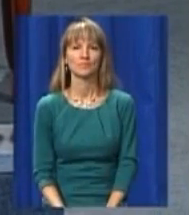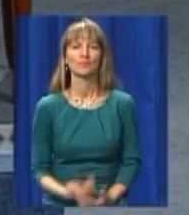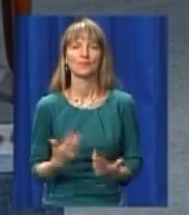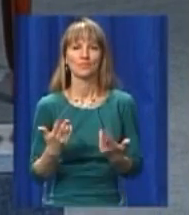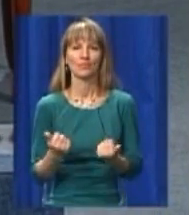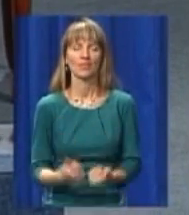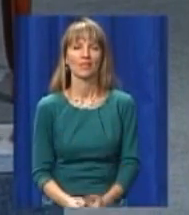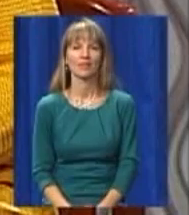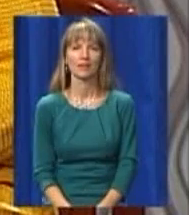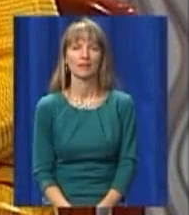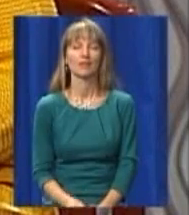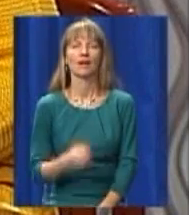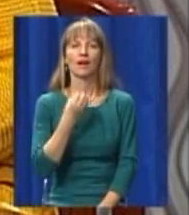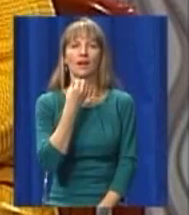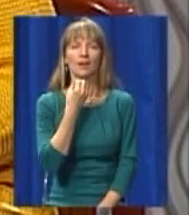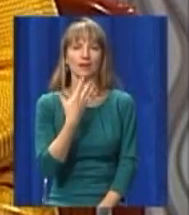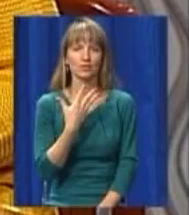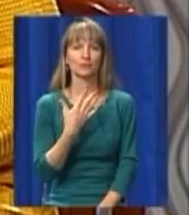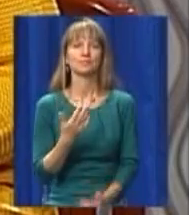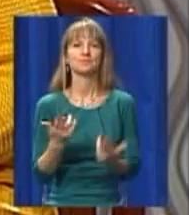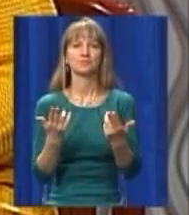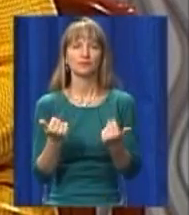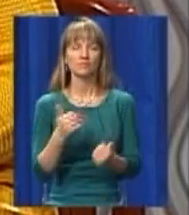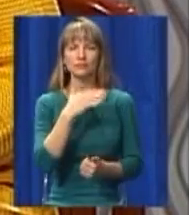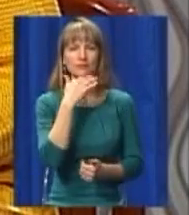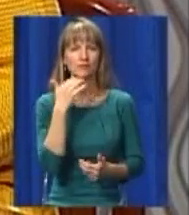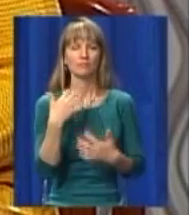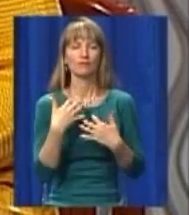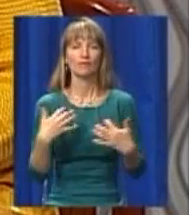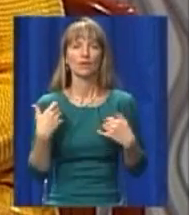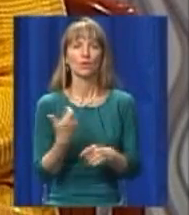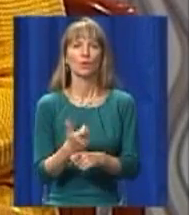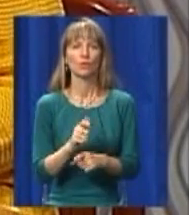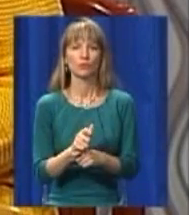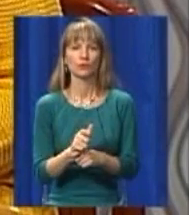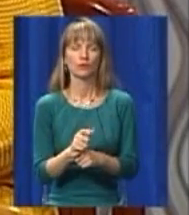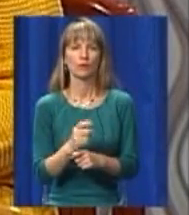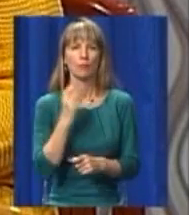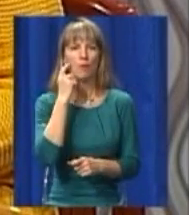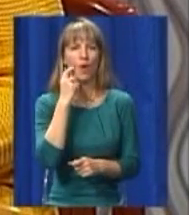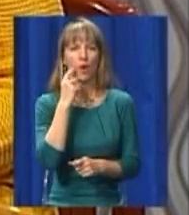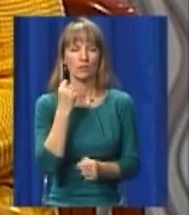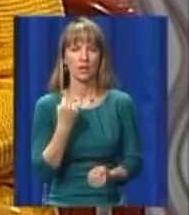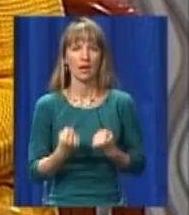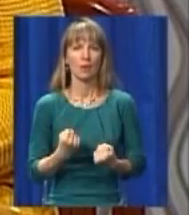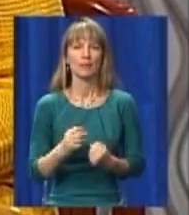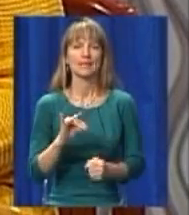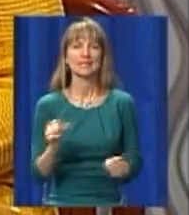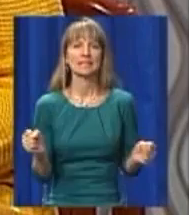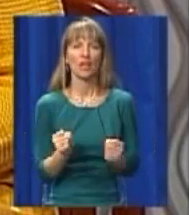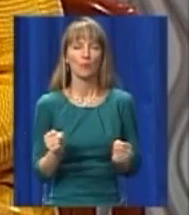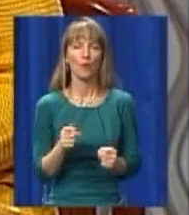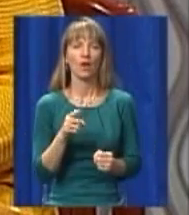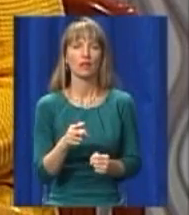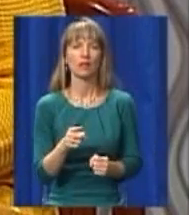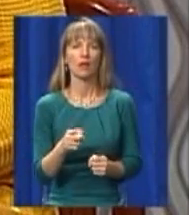Так. Ну, добре. Звичайно, такі багато тварин, вони дуже такі морозостійкі, і взимку вони